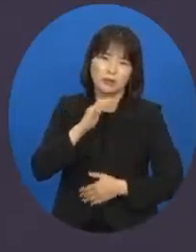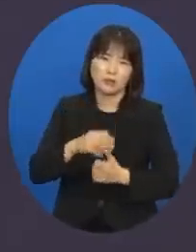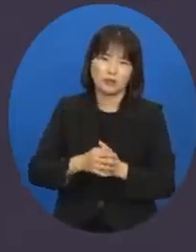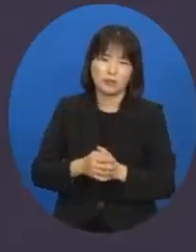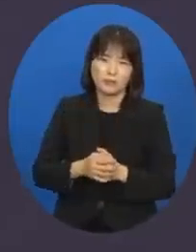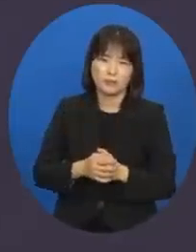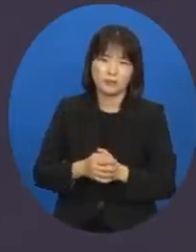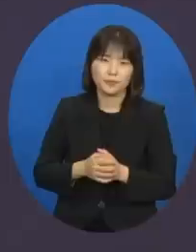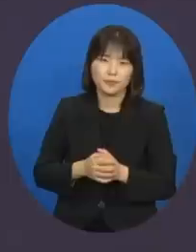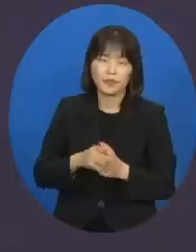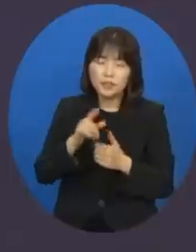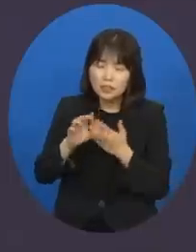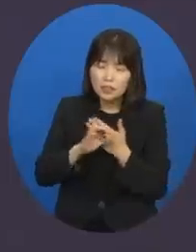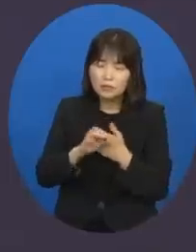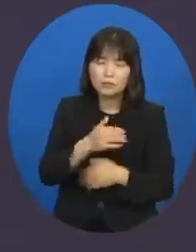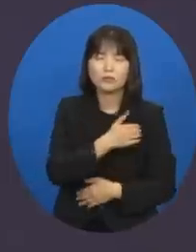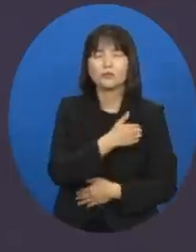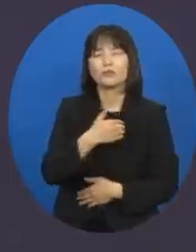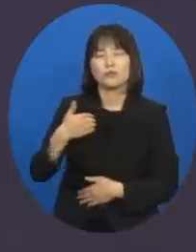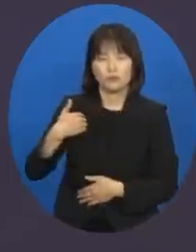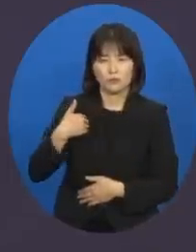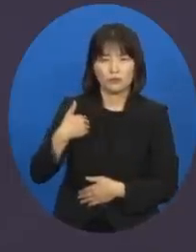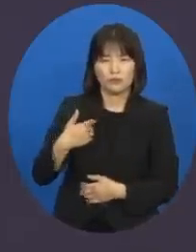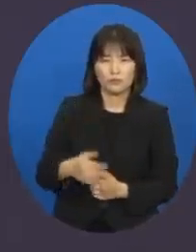것입니다. 그것이면 충분합니다.